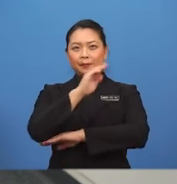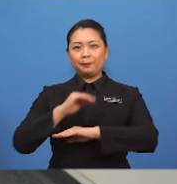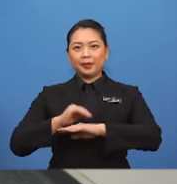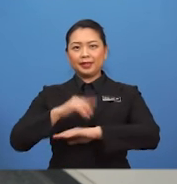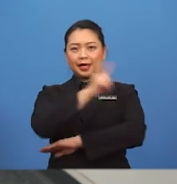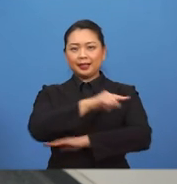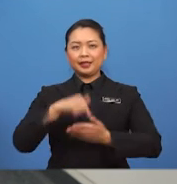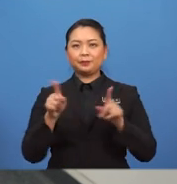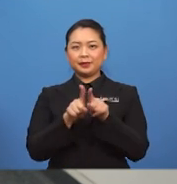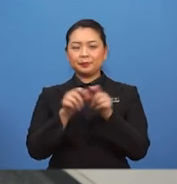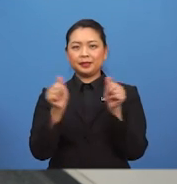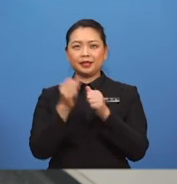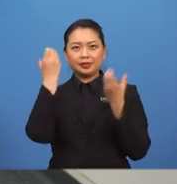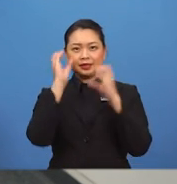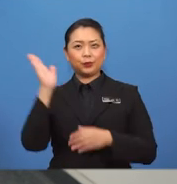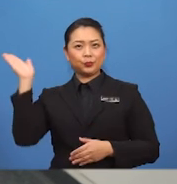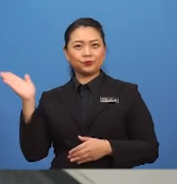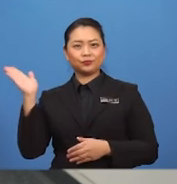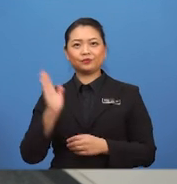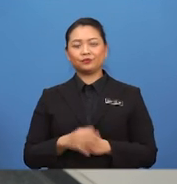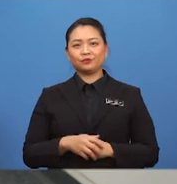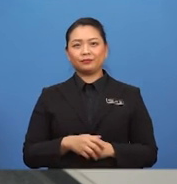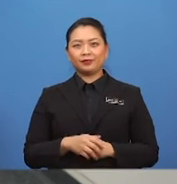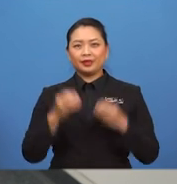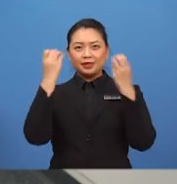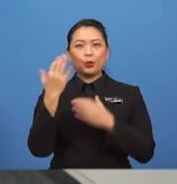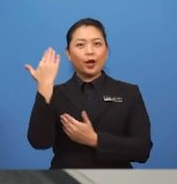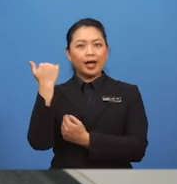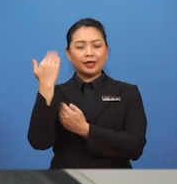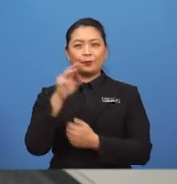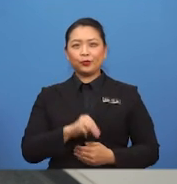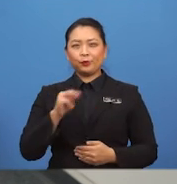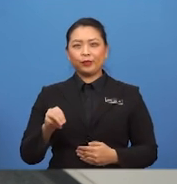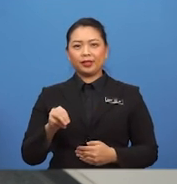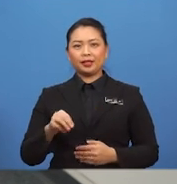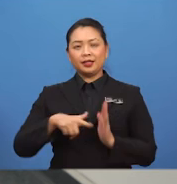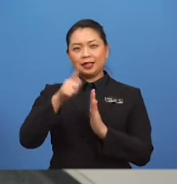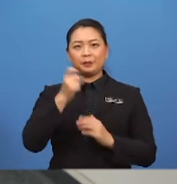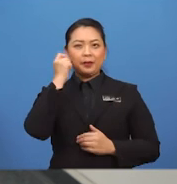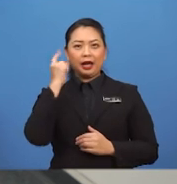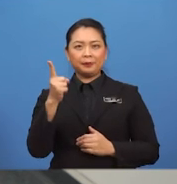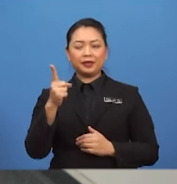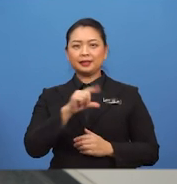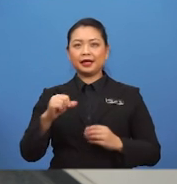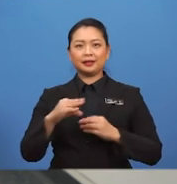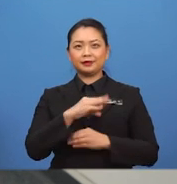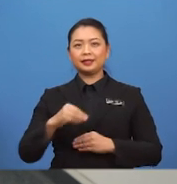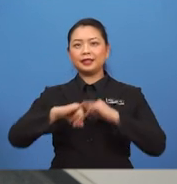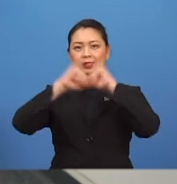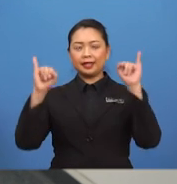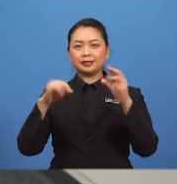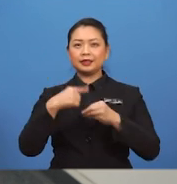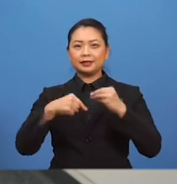kita pada hari ini bersama saya, Cikgu Saiza. Cikgu harap murid-murid lebih memahami dan